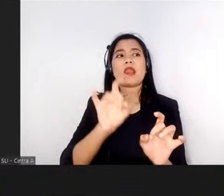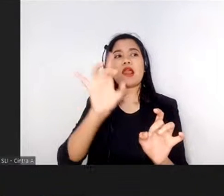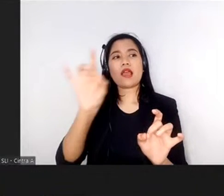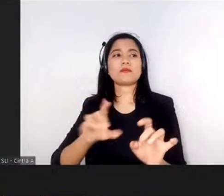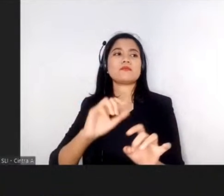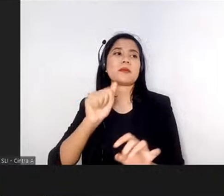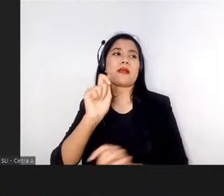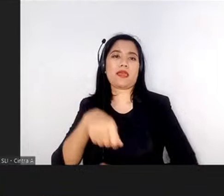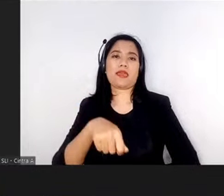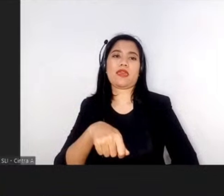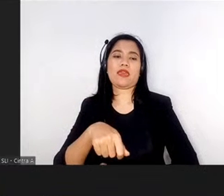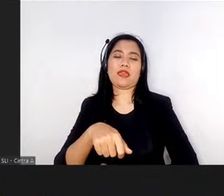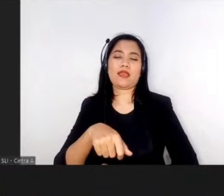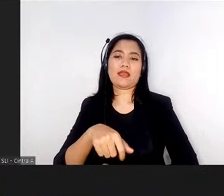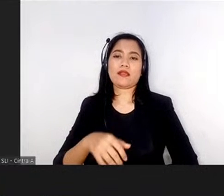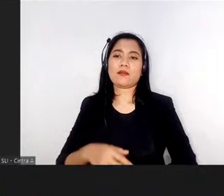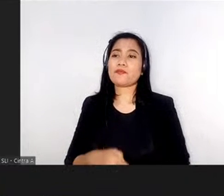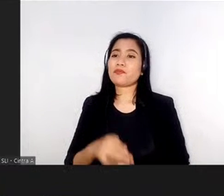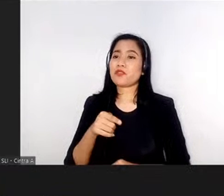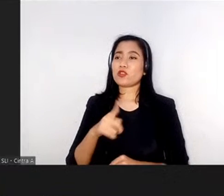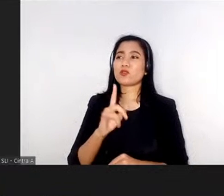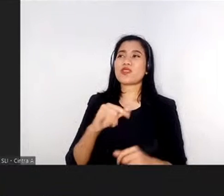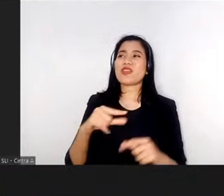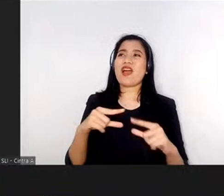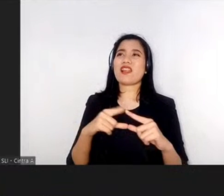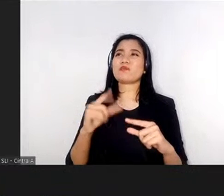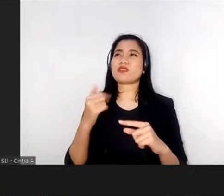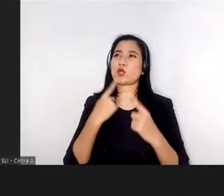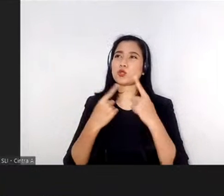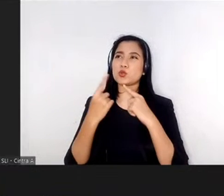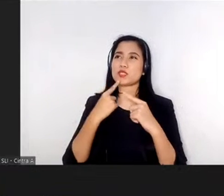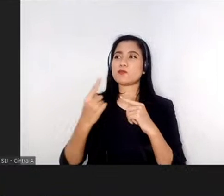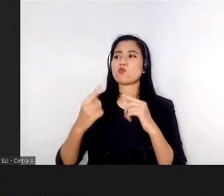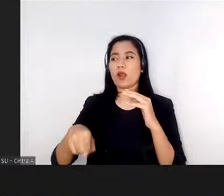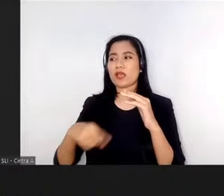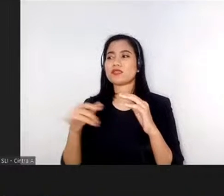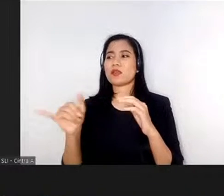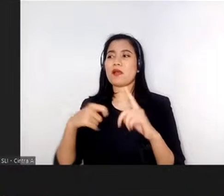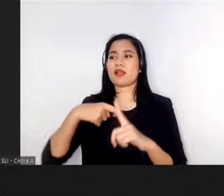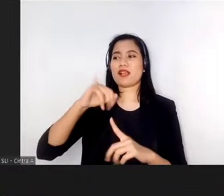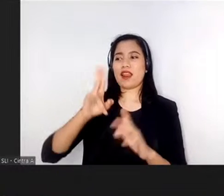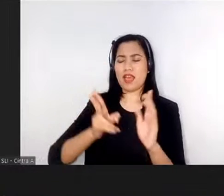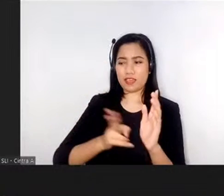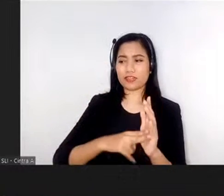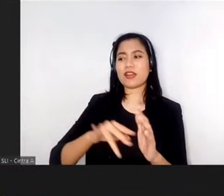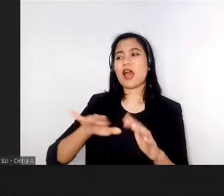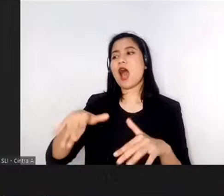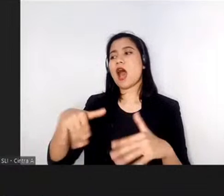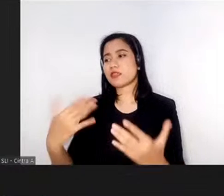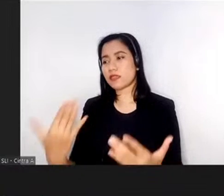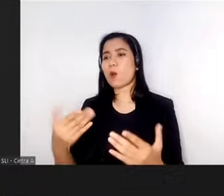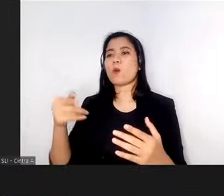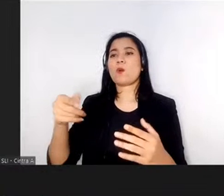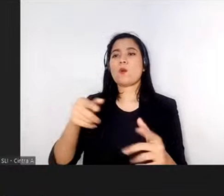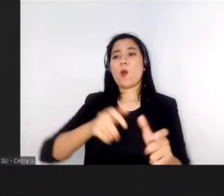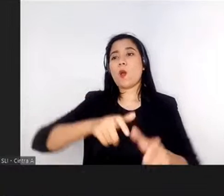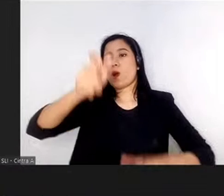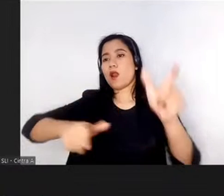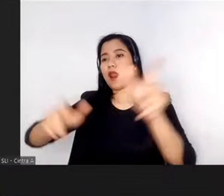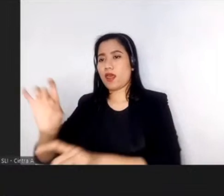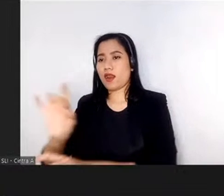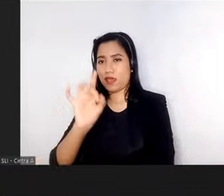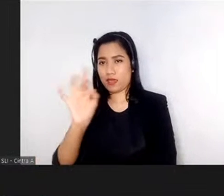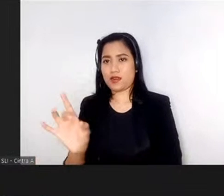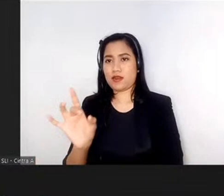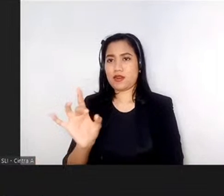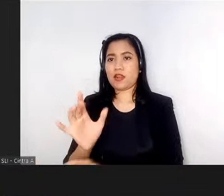alat untuk memulai diskusi dengan clien maupun para pemangku kepentingan lainnya hasil dari duis itu bisa